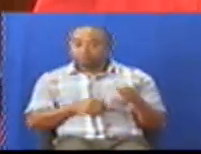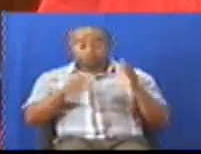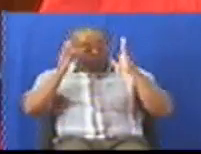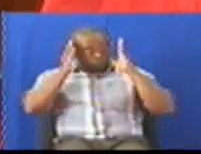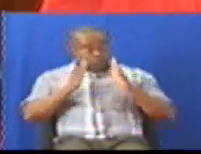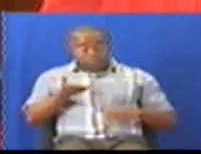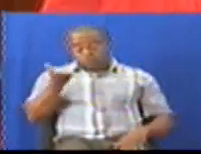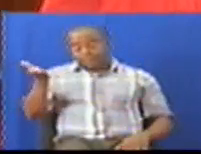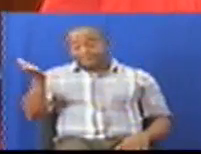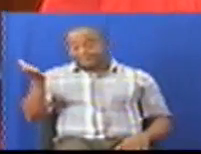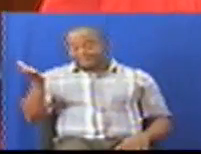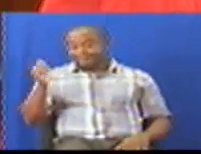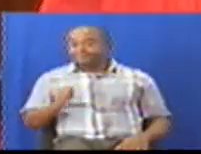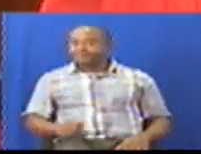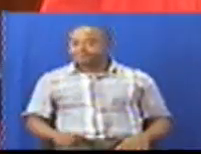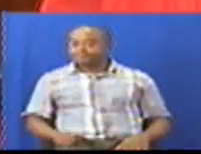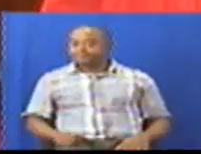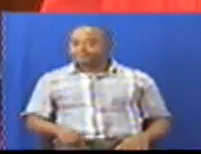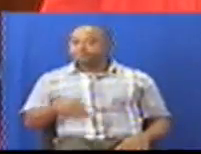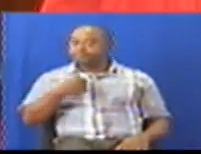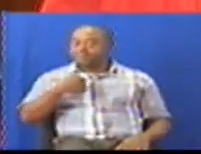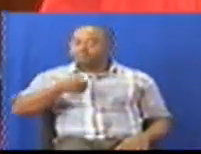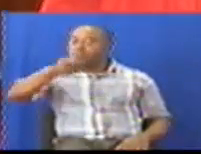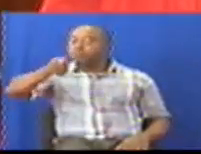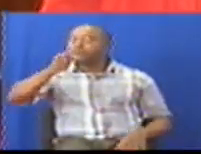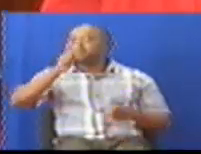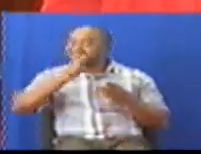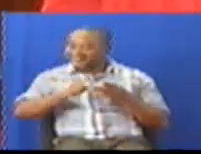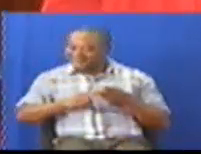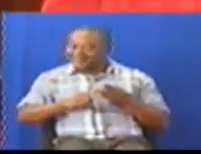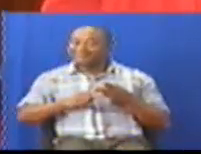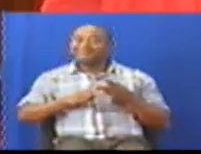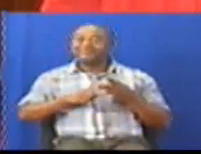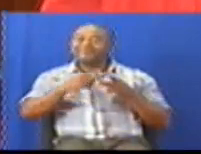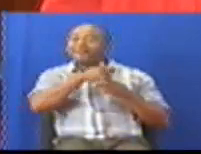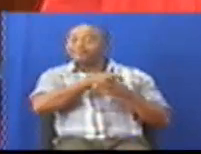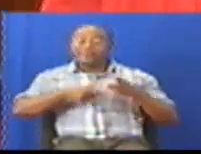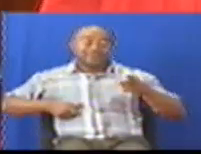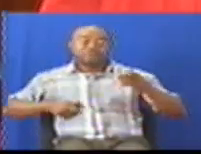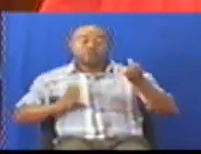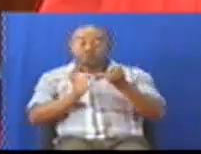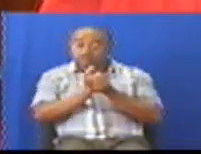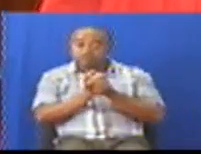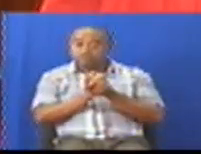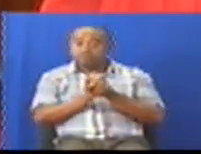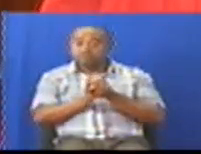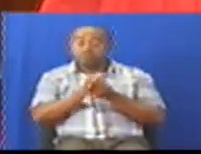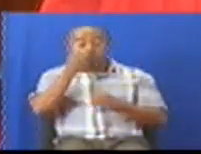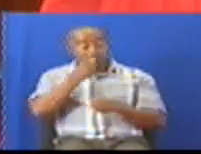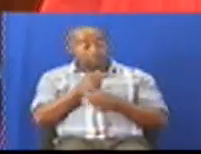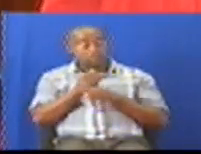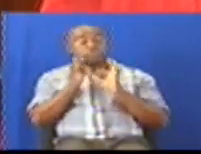Spika, niipongeze serikali pamoja na rais wetu mpendwa kwa kazi nzuri walioifanya ndani ya